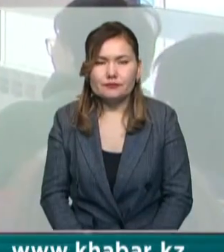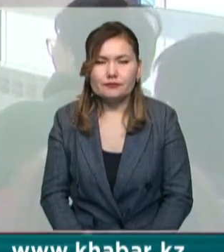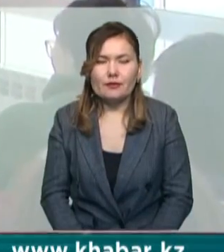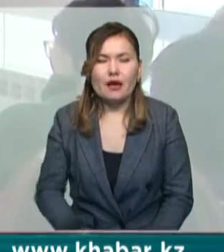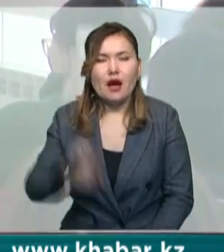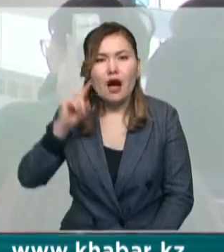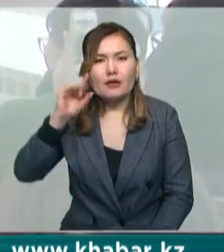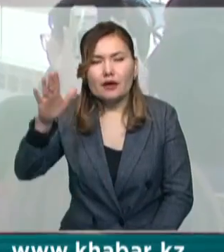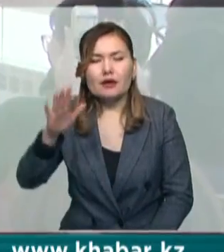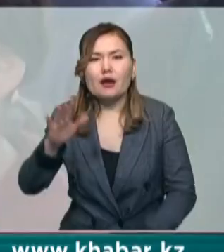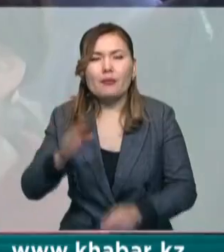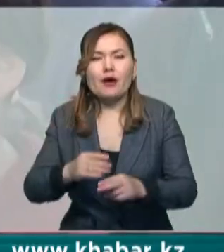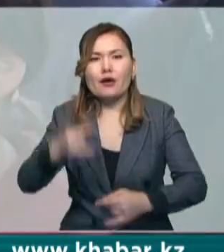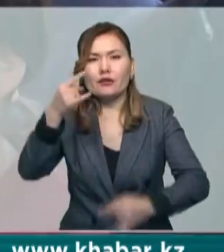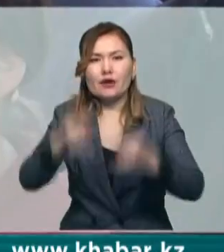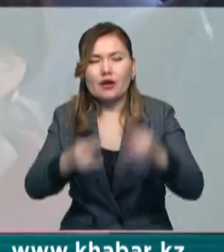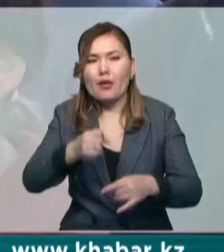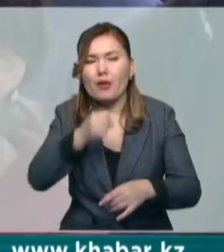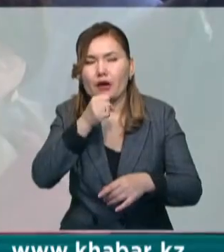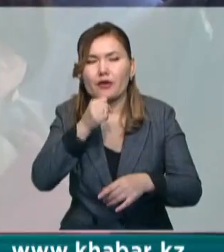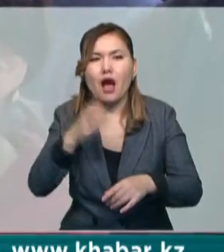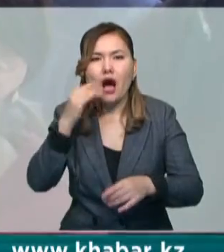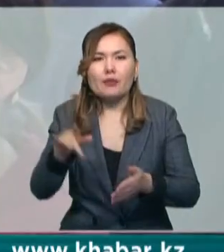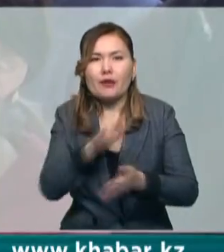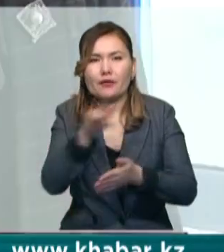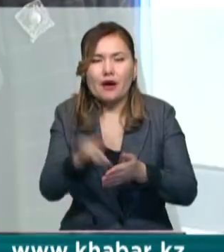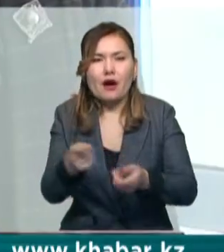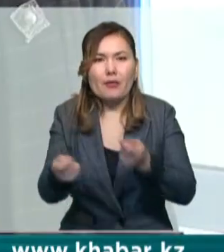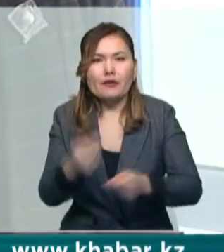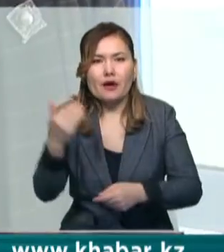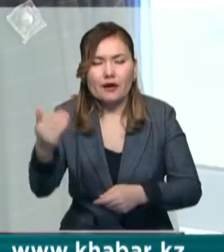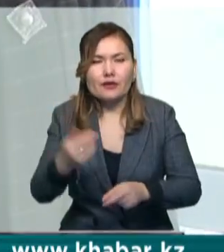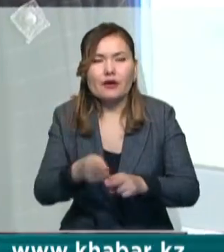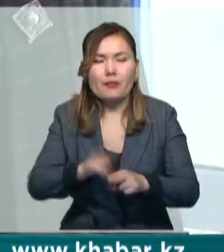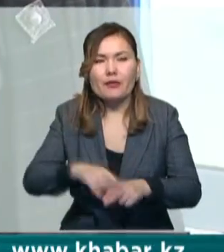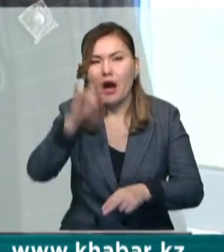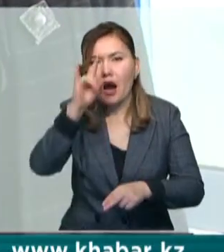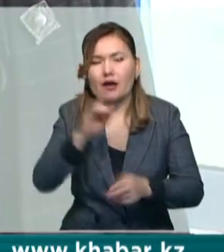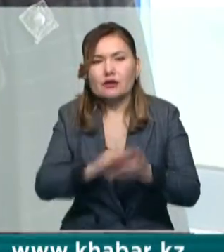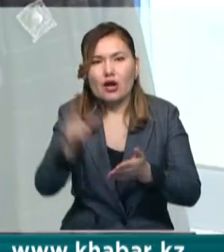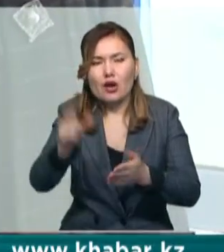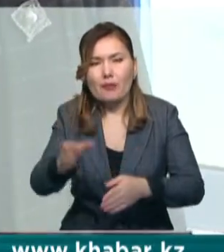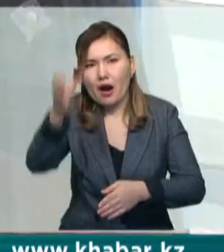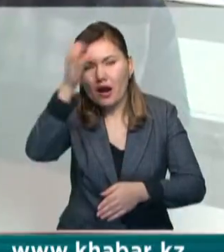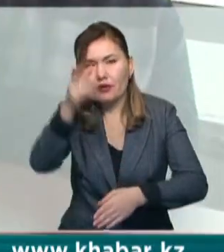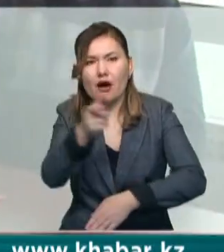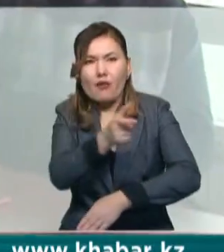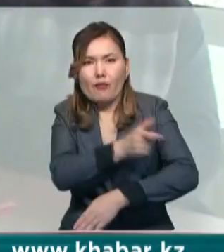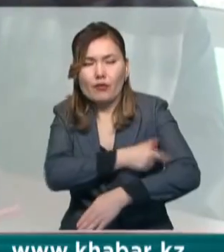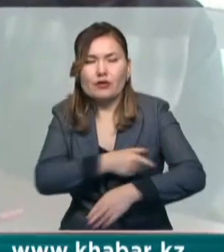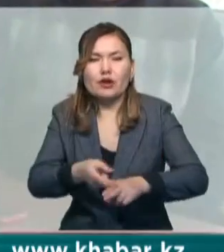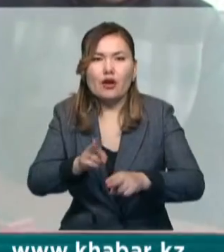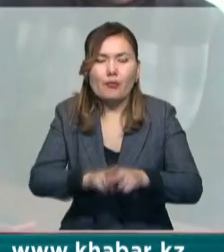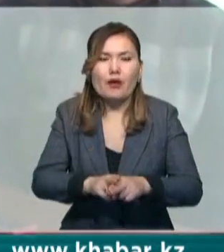Танымал тележүргізуші хабар агенттігі акционерлік қоғамының Алматыдағы филиалының басшысы Қымбат Хангелдинаға Қазақстан журналистика академиясының мүшесі куәлігін